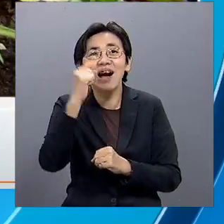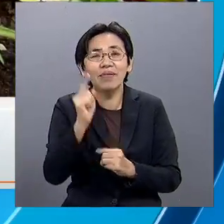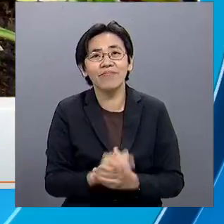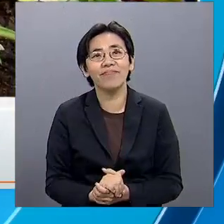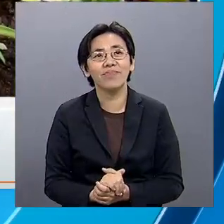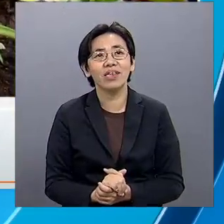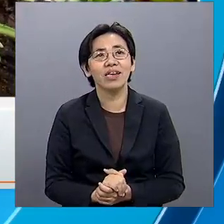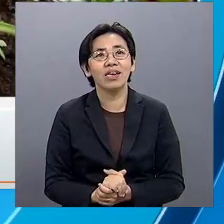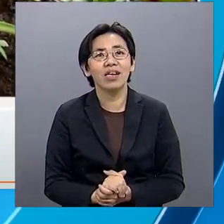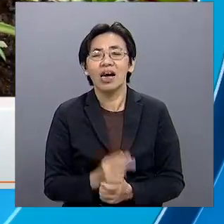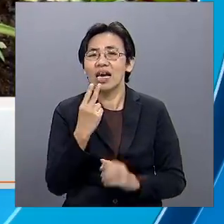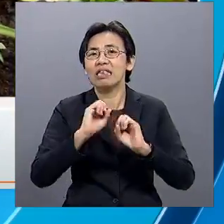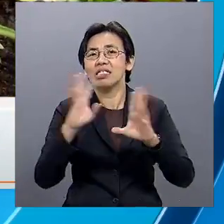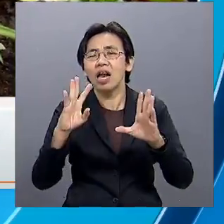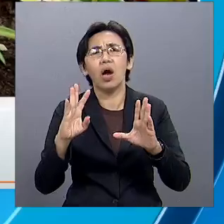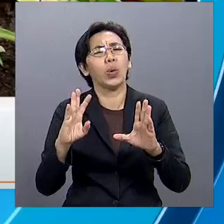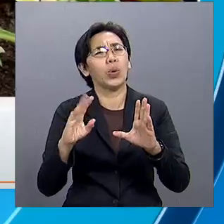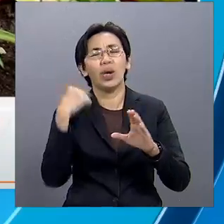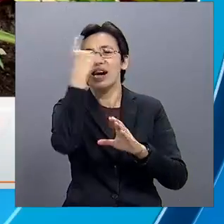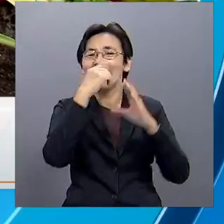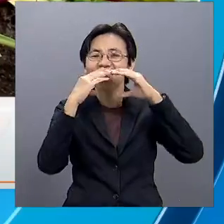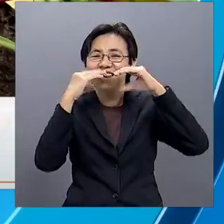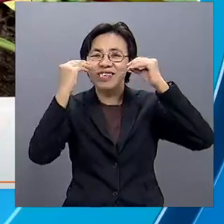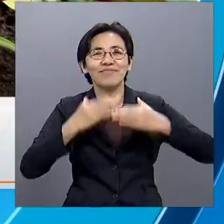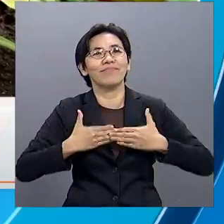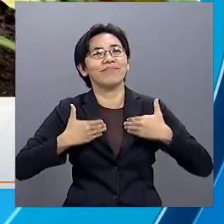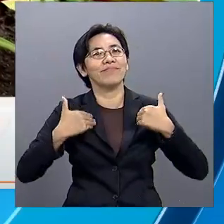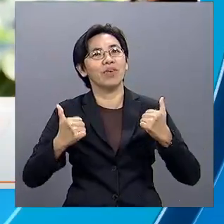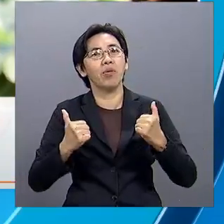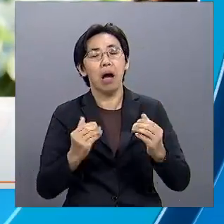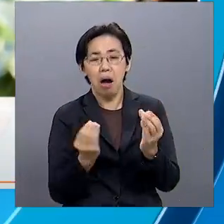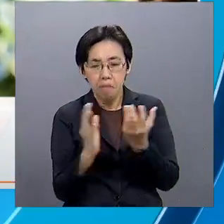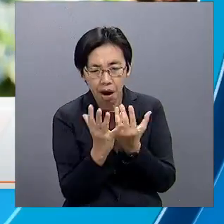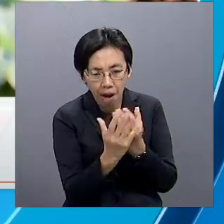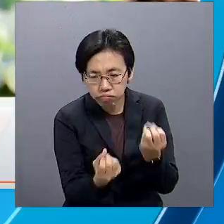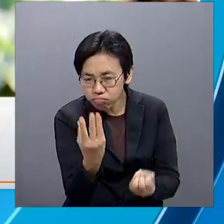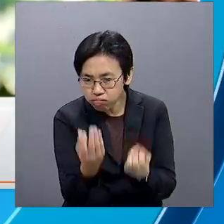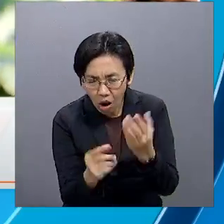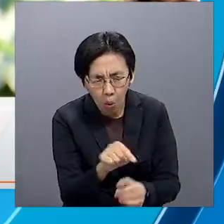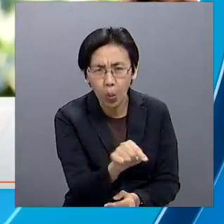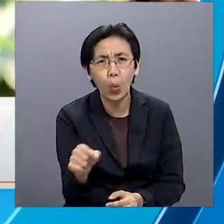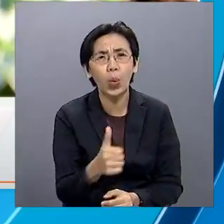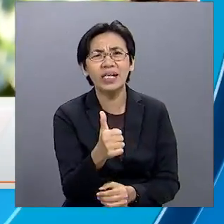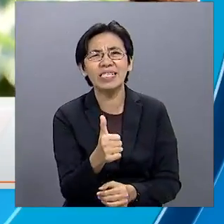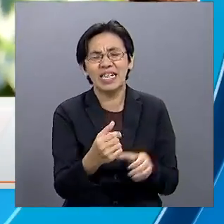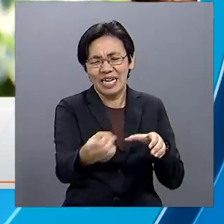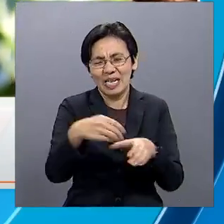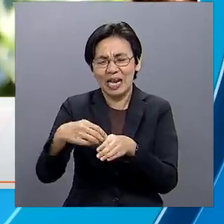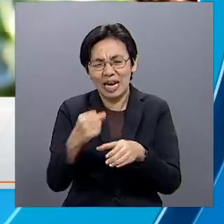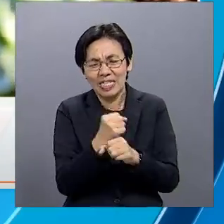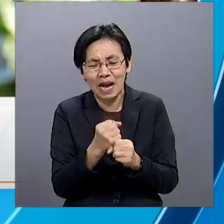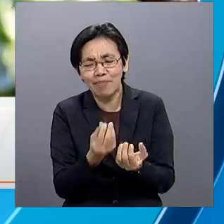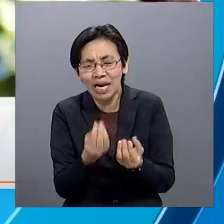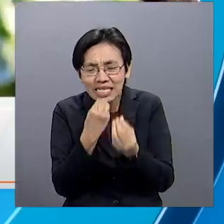ออกมาได้ชัดเจนว่าผักเนี่ยสดใสแค่ไหน มีความสุข ผักมีความสุขนะ แบบมีความสุขแบบไม่อยากโดนเก็บไปกินนะ แต่ ฉันอยากโต กรุณาให้